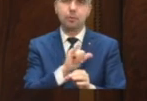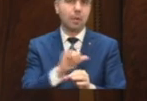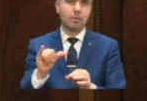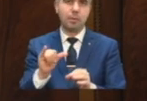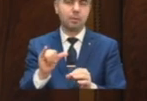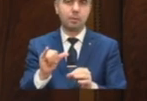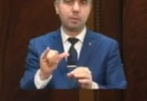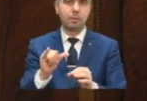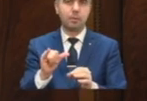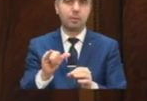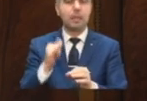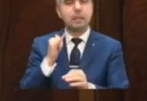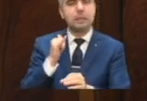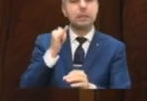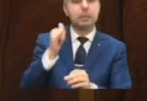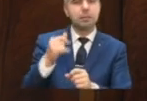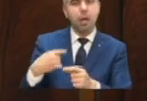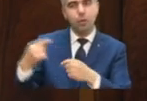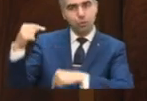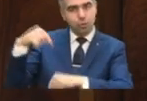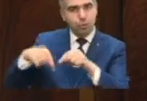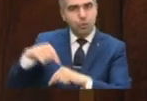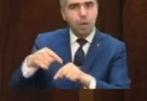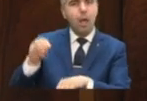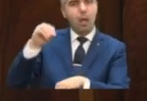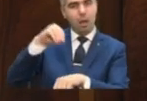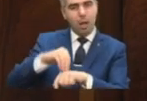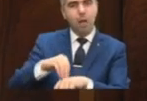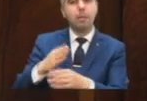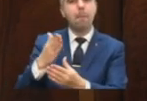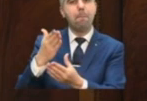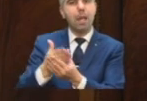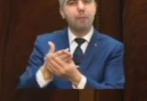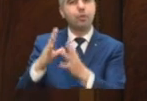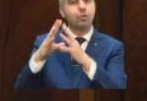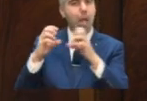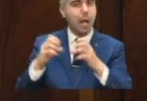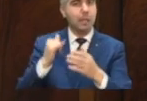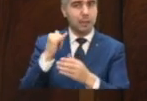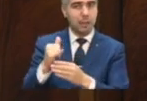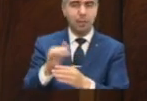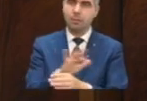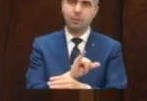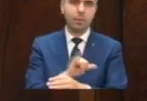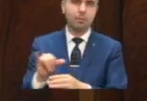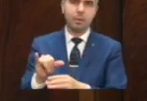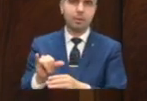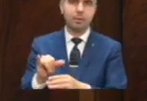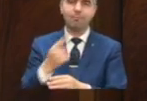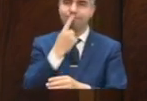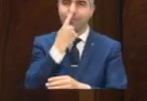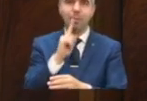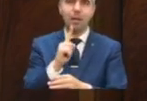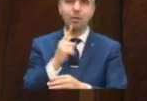نبقى كل مرة كنجيو نتفاهموا ونعاودوا هذا الملف ونعاودوه. انا صراحه ما بقيت عندي